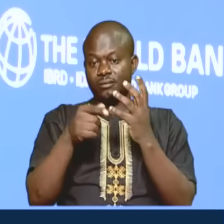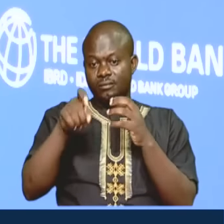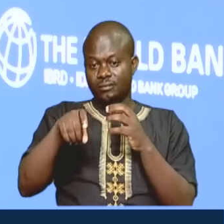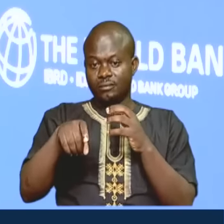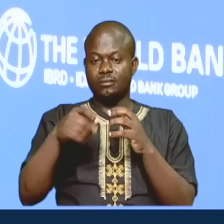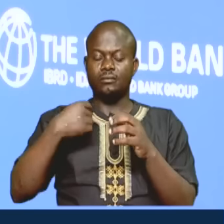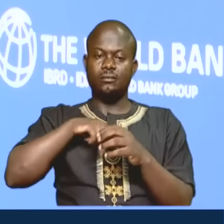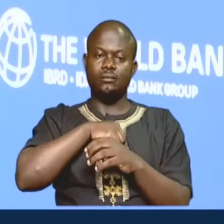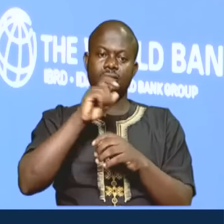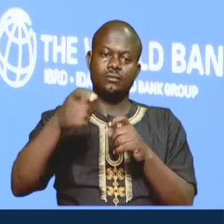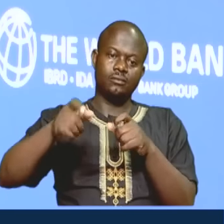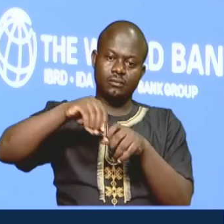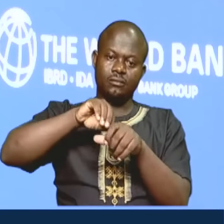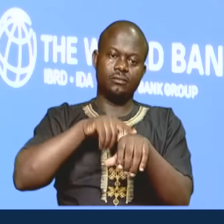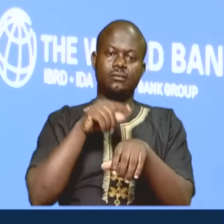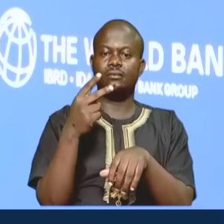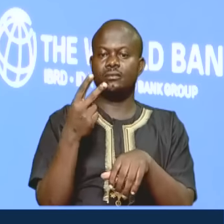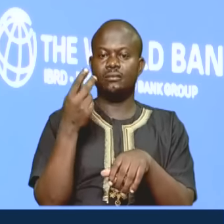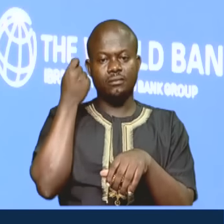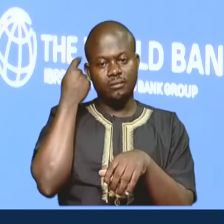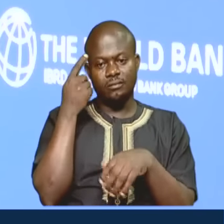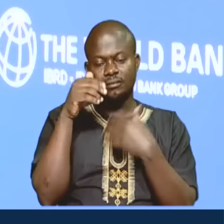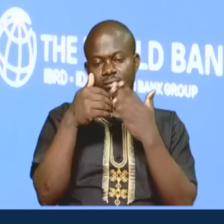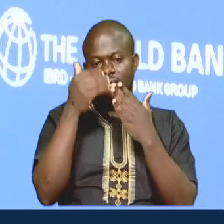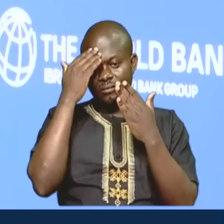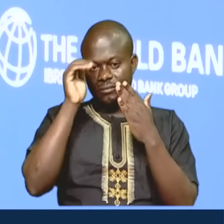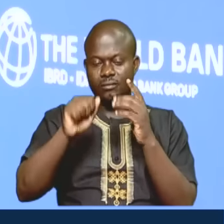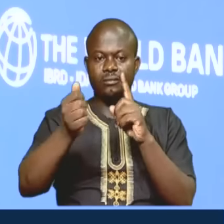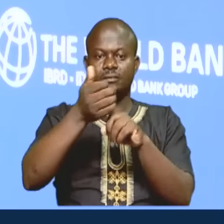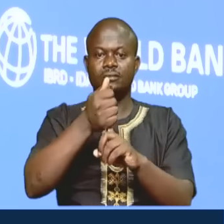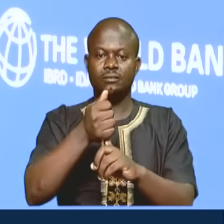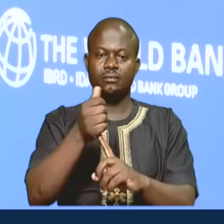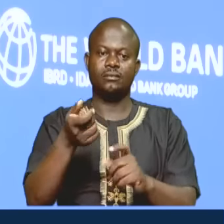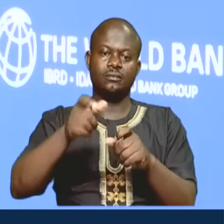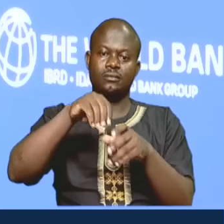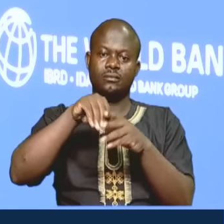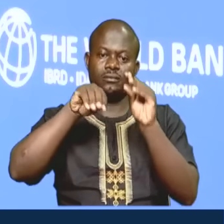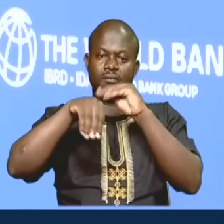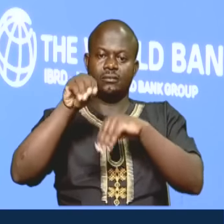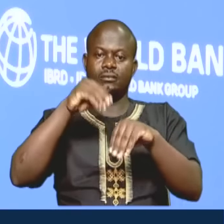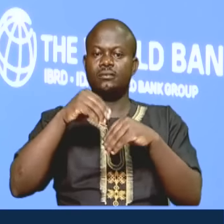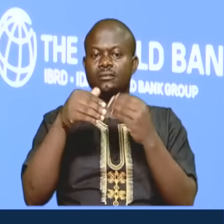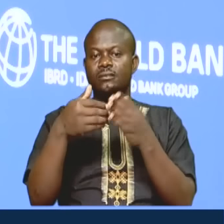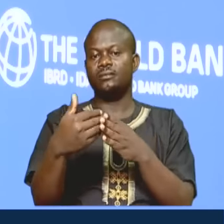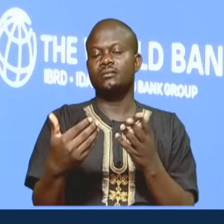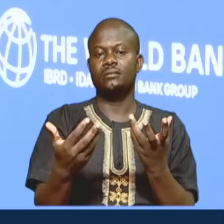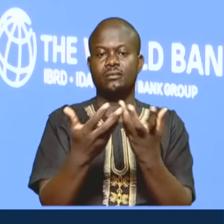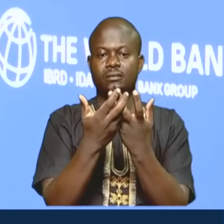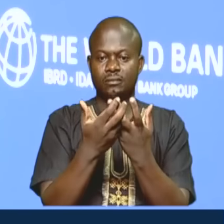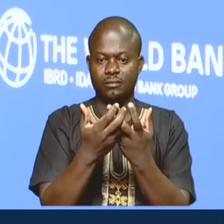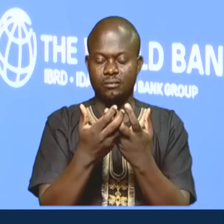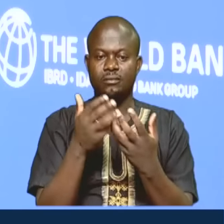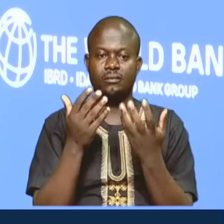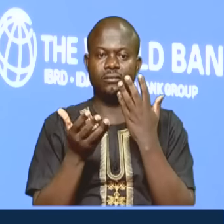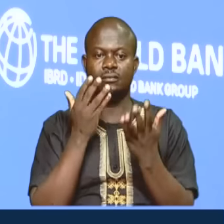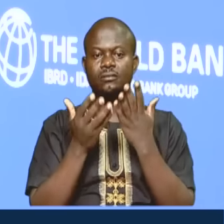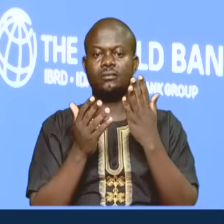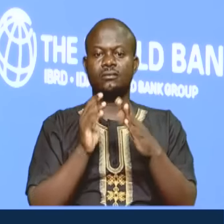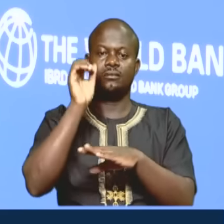ni ukubikuba kabiri kuvuga ko tugere inyongera y'umusaruro iyanana nibura